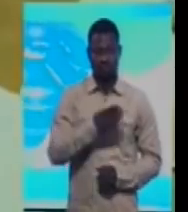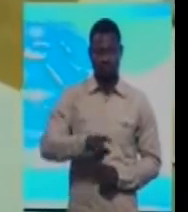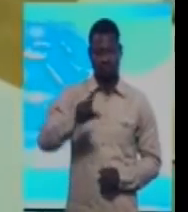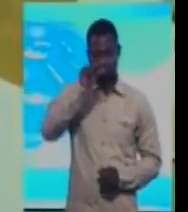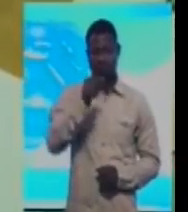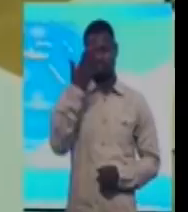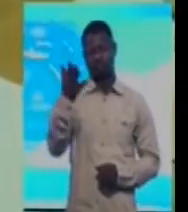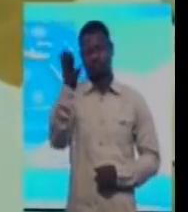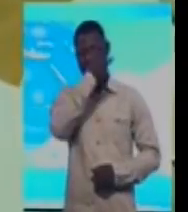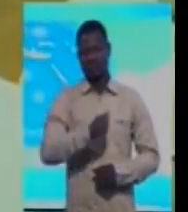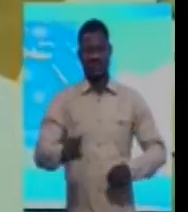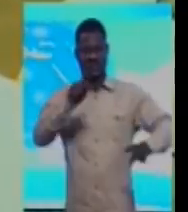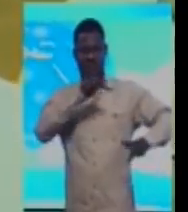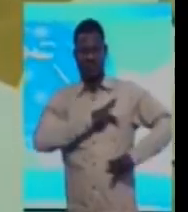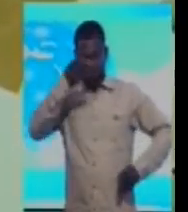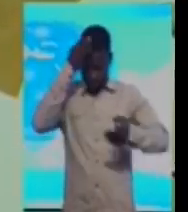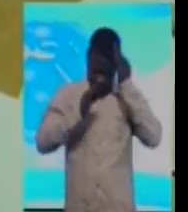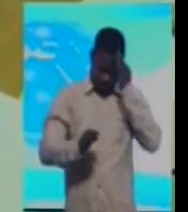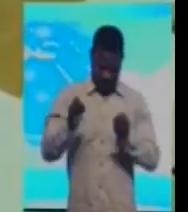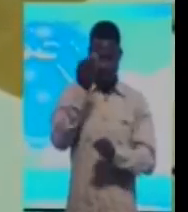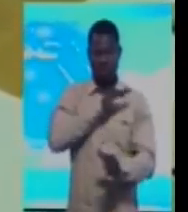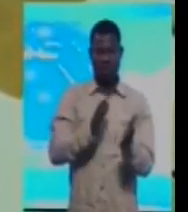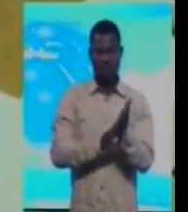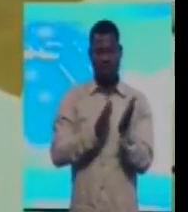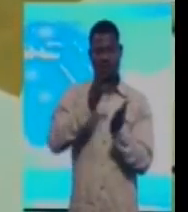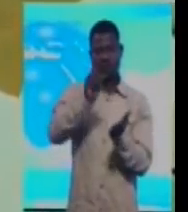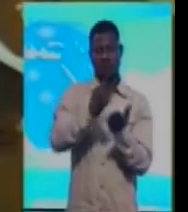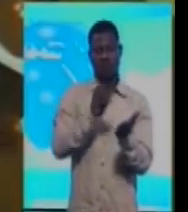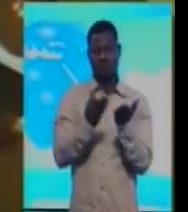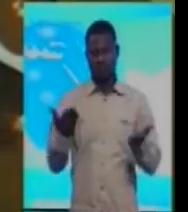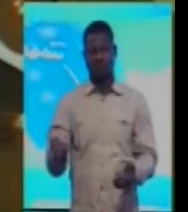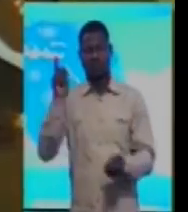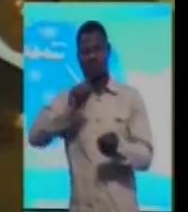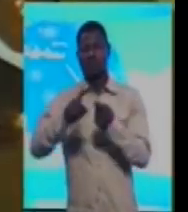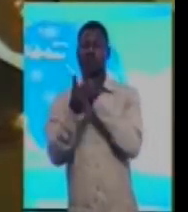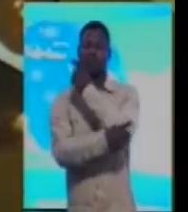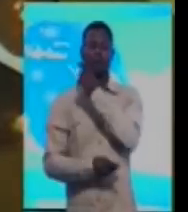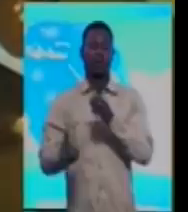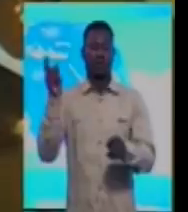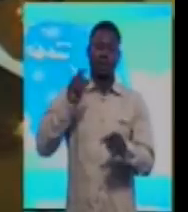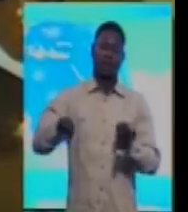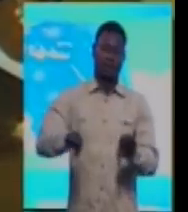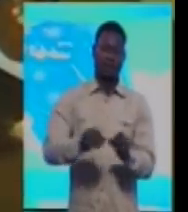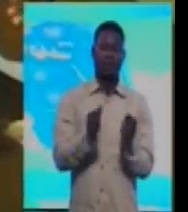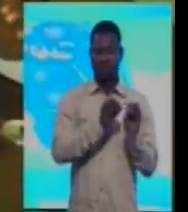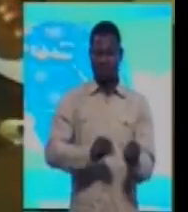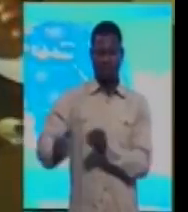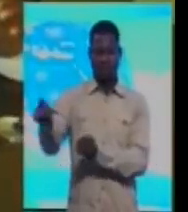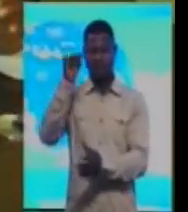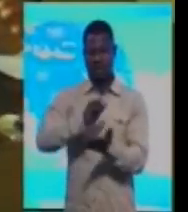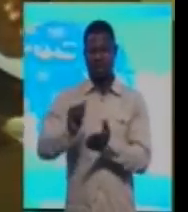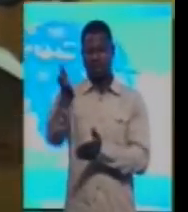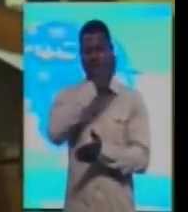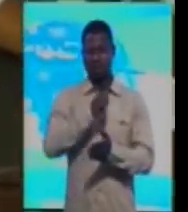police judiciaire sont à l'école de droit ici à Dédougou. En organisant cette formation, l'Association des femmes juristes